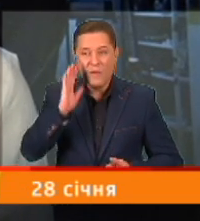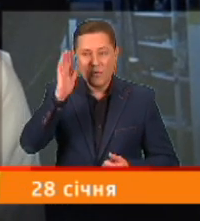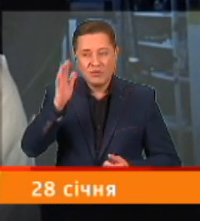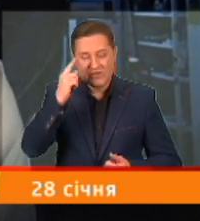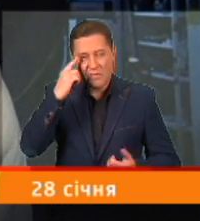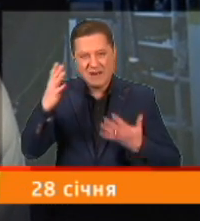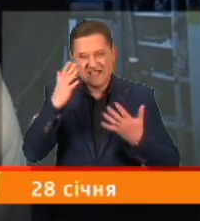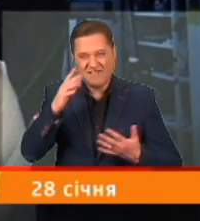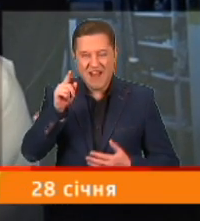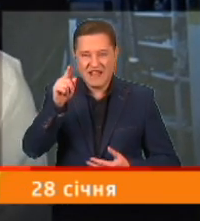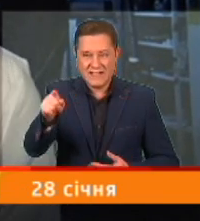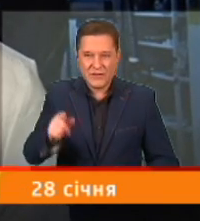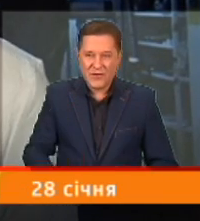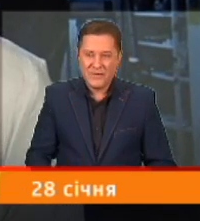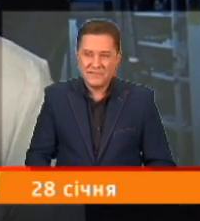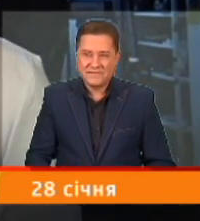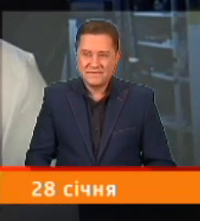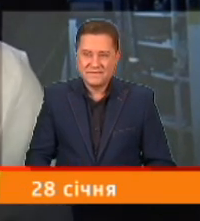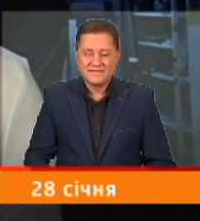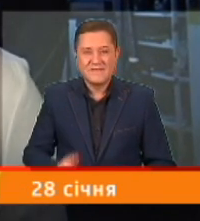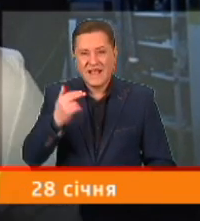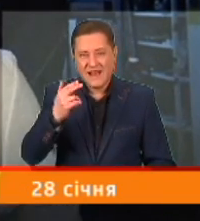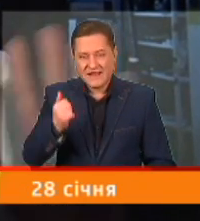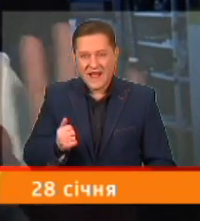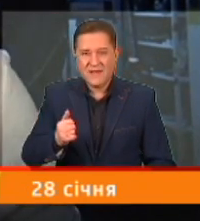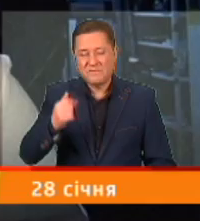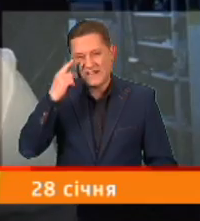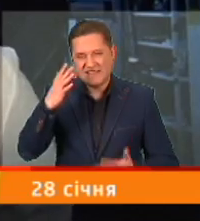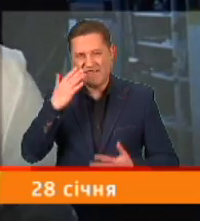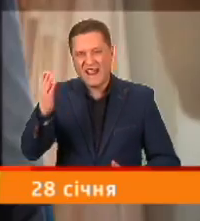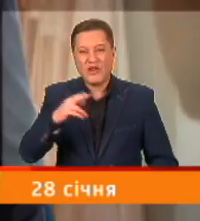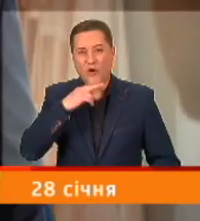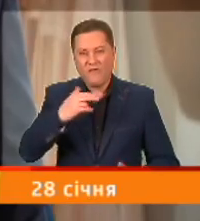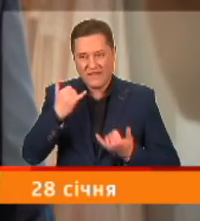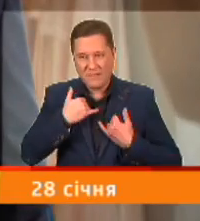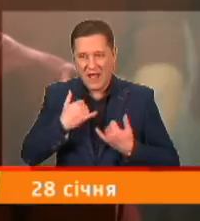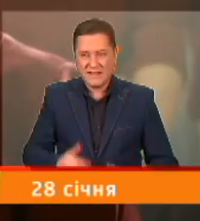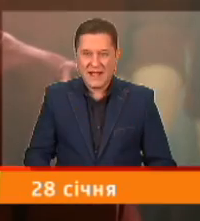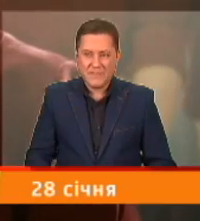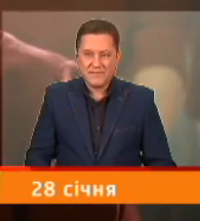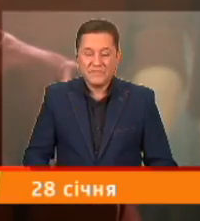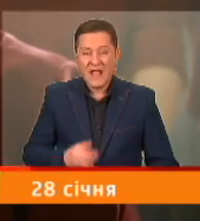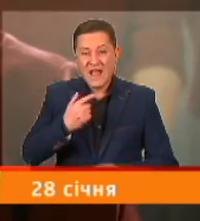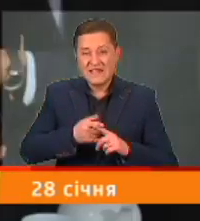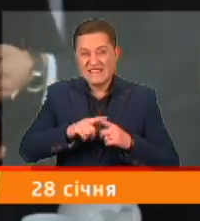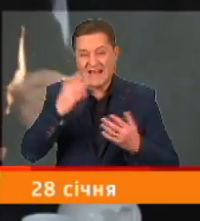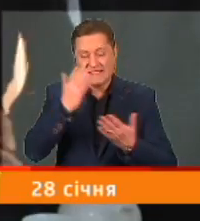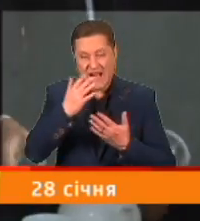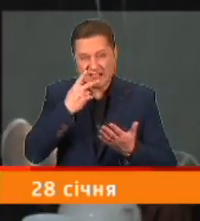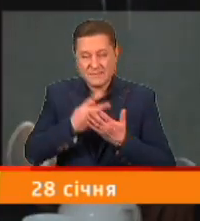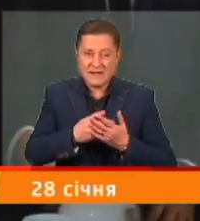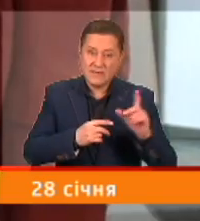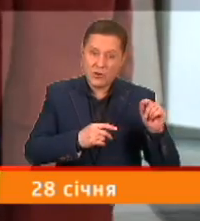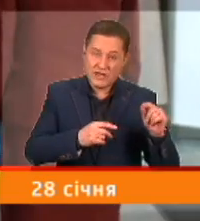ее. Вот, ну. Зрительница, внимание. Да, если что. Серіал «За вітриною» дивіться з понеділка по